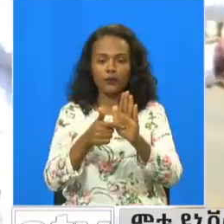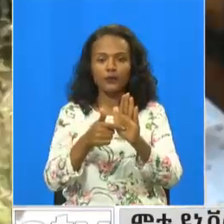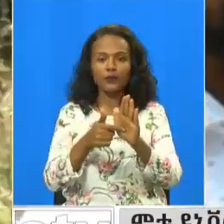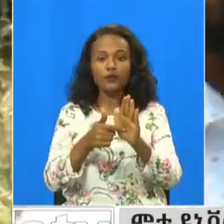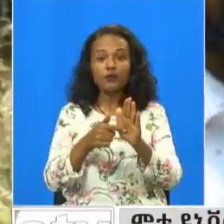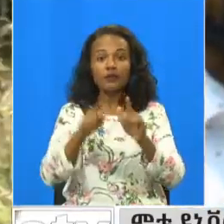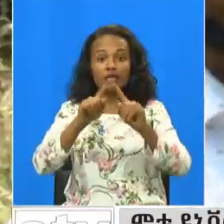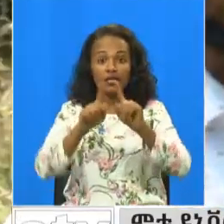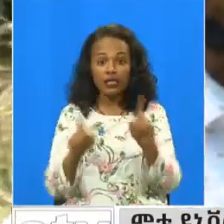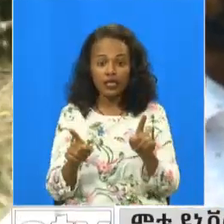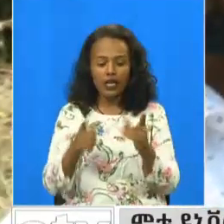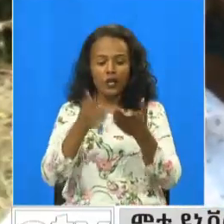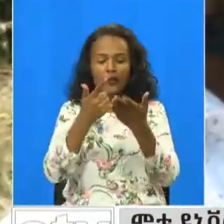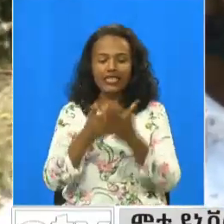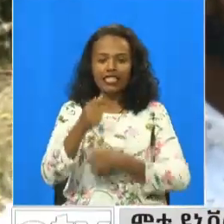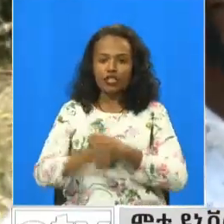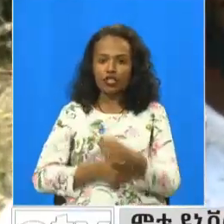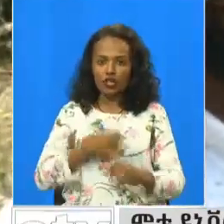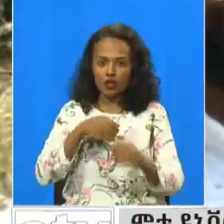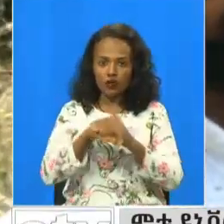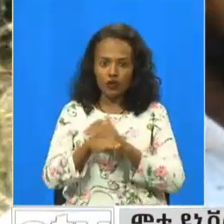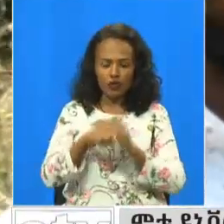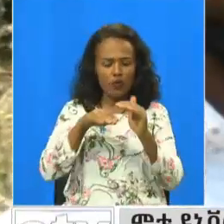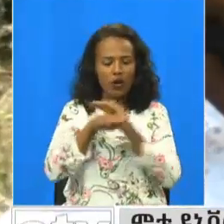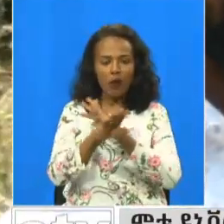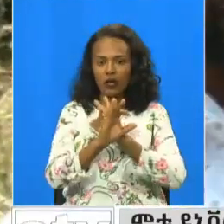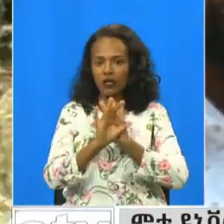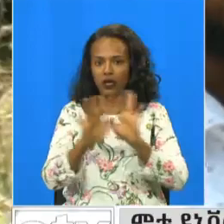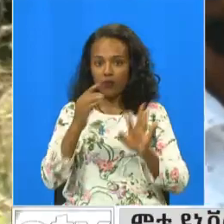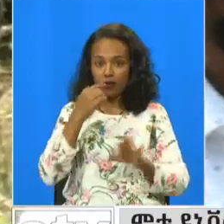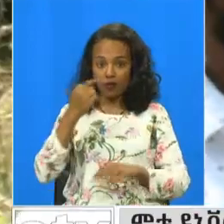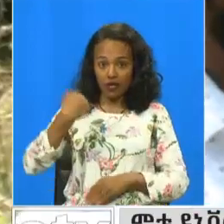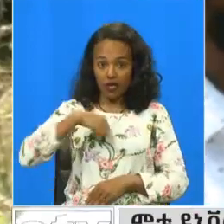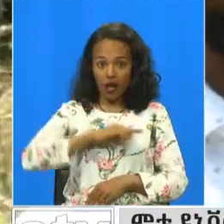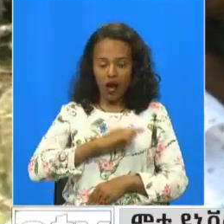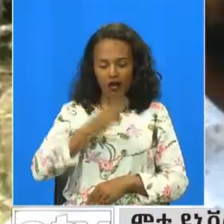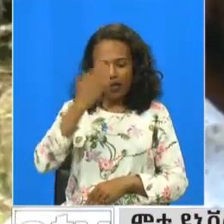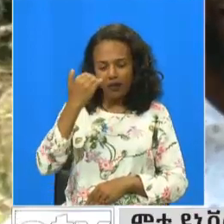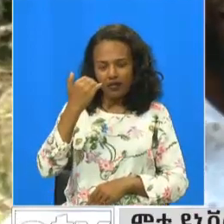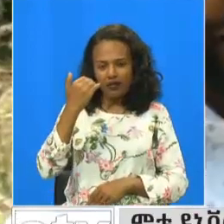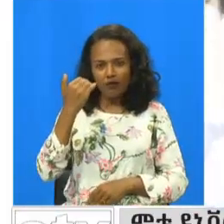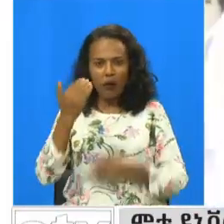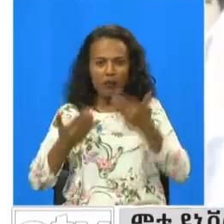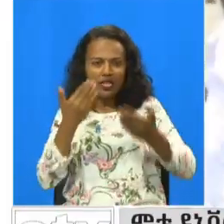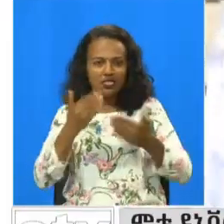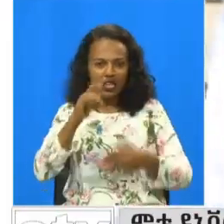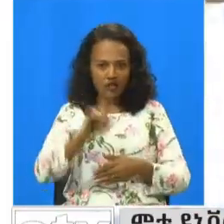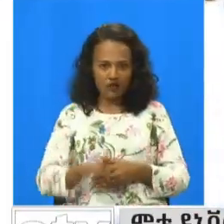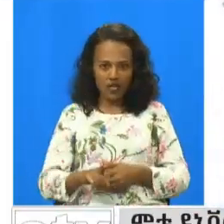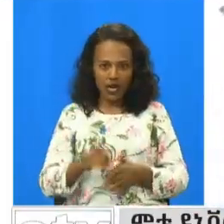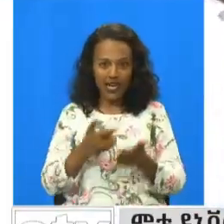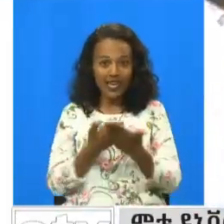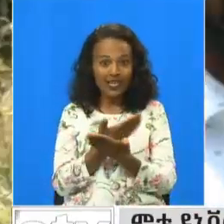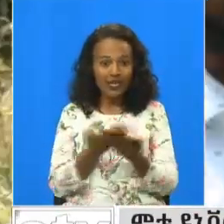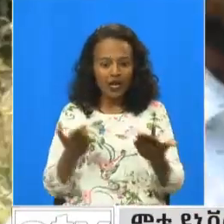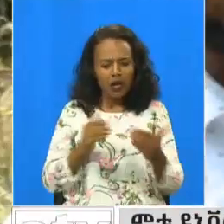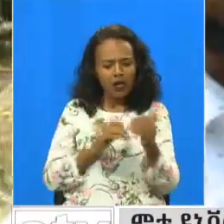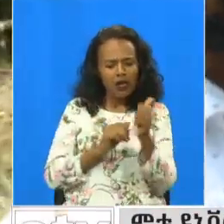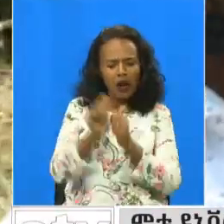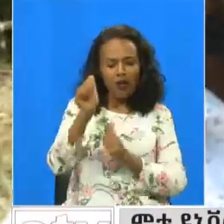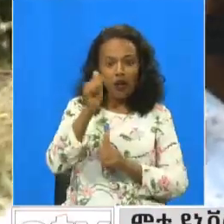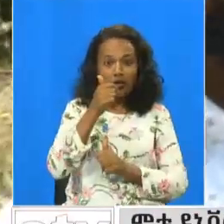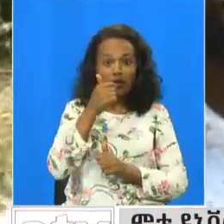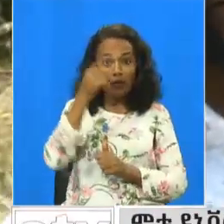ያሳያል። ሆኖም ግን በዚህ ጭንቀት ውስጥ ደግሞ መግባት የለብንም እኛ። ለምን ባላንስ ማድረግ ያስፈልገናል። ይህንን ነገር እናልፋለን